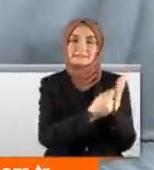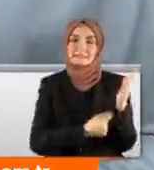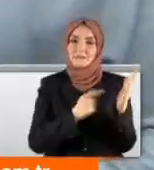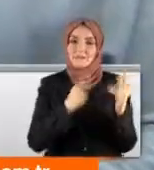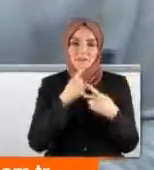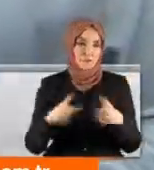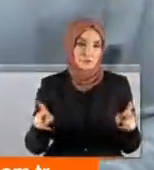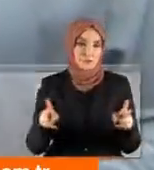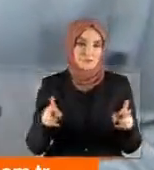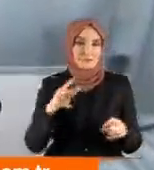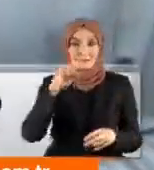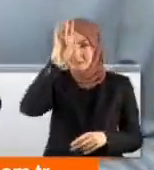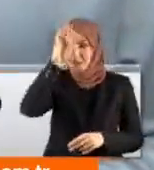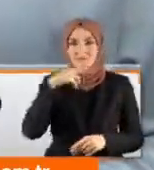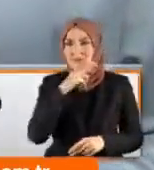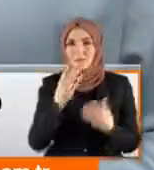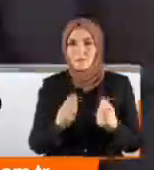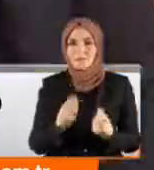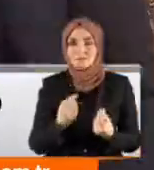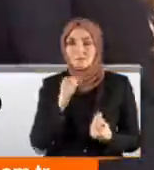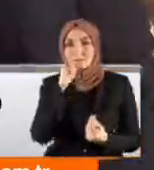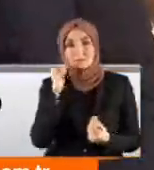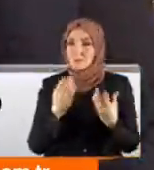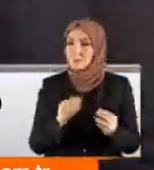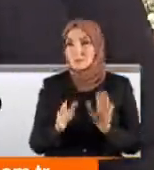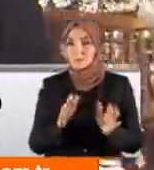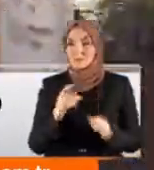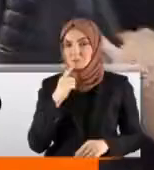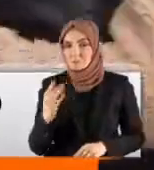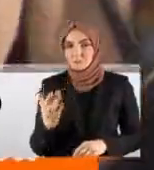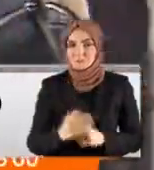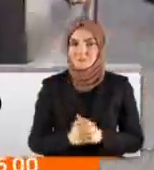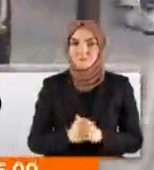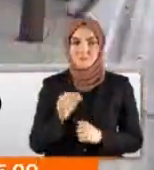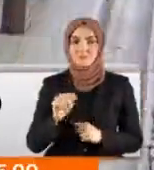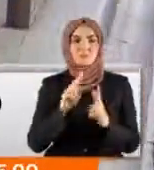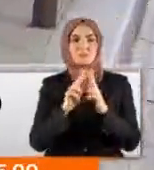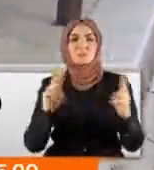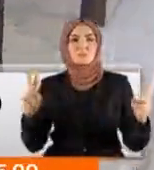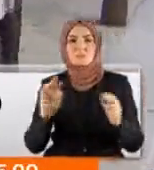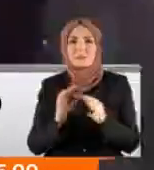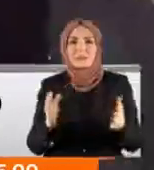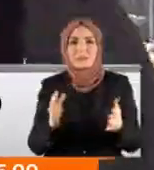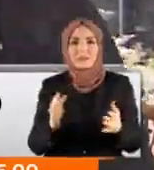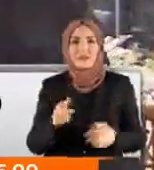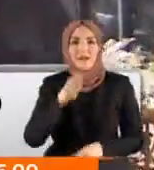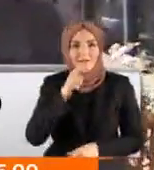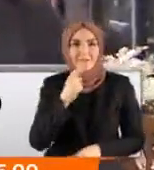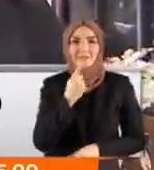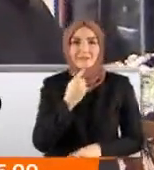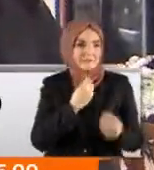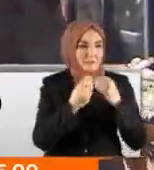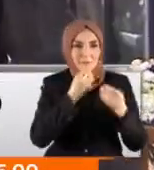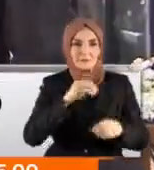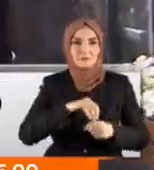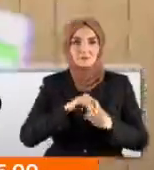İstanbul ne renk olur? Bence kırmızı bile olabilir. Ne kuyruğu bu? Oturmak için kahve tatlı kuyruğu. HES kodu isteyecekler mi